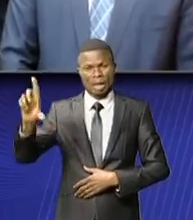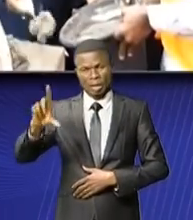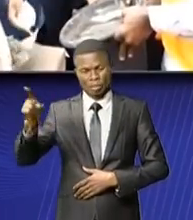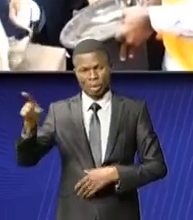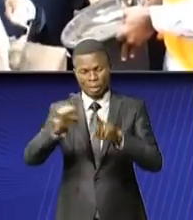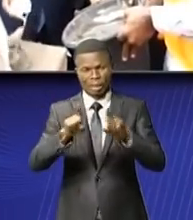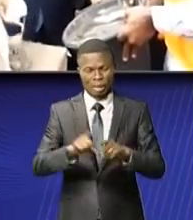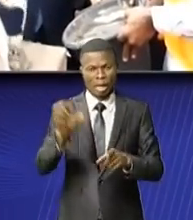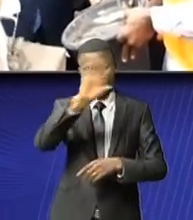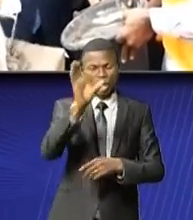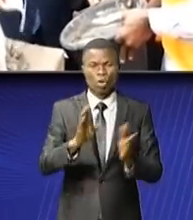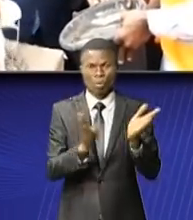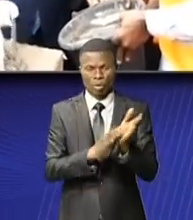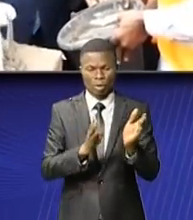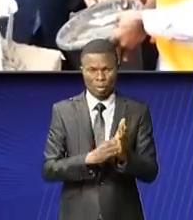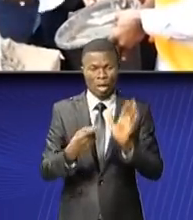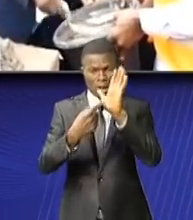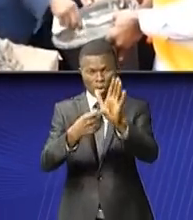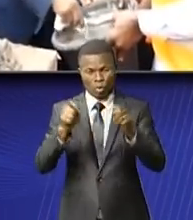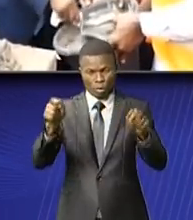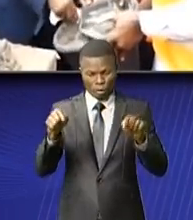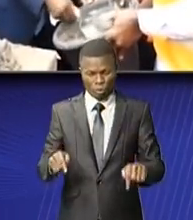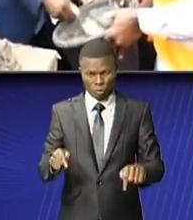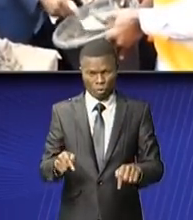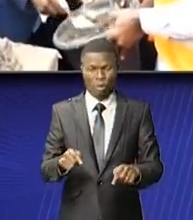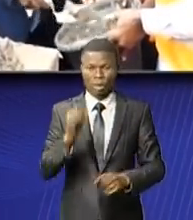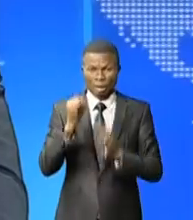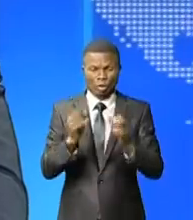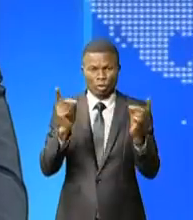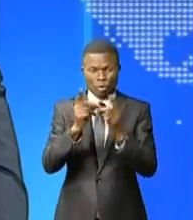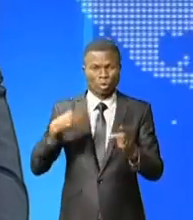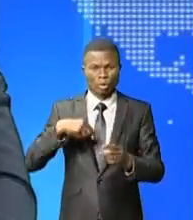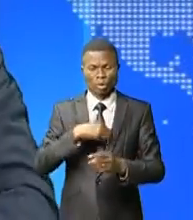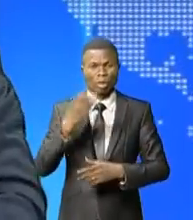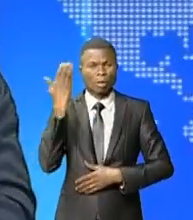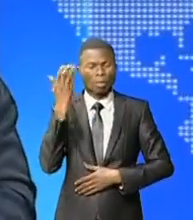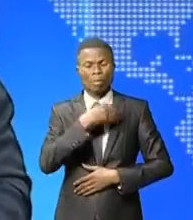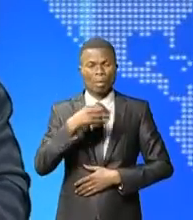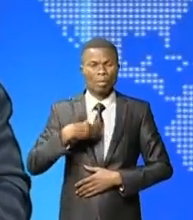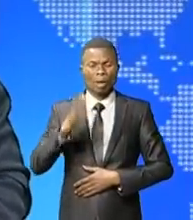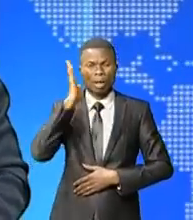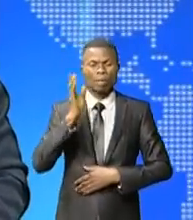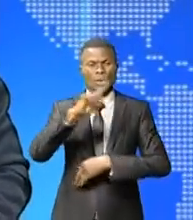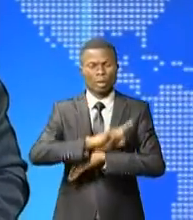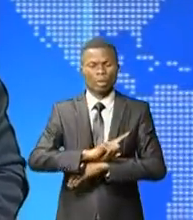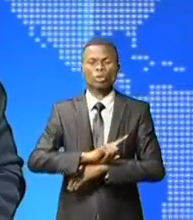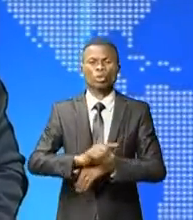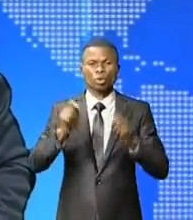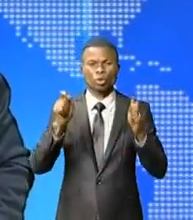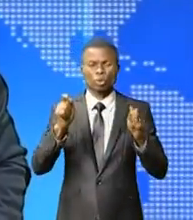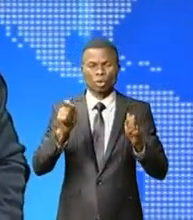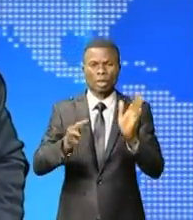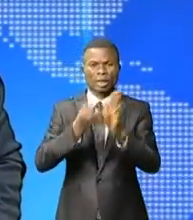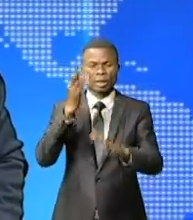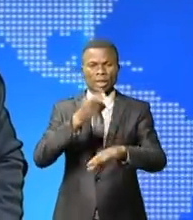et puis à Bandalungwa, à suivre également dans ce journal. Si vous nous rejoignez, mesdames et messieurs, bienvenue dans cette édition